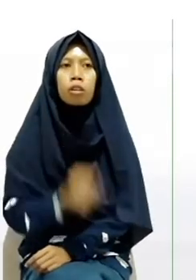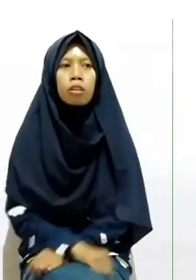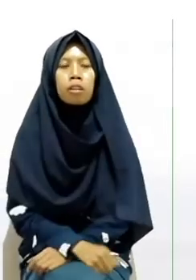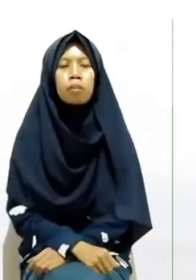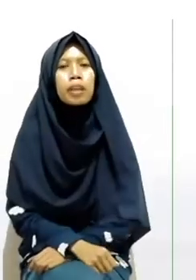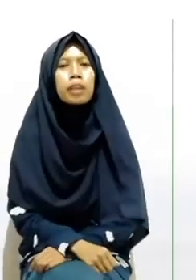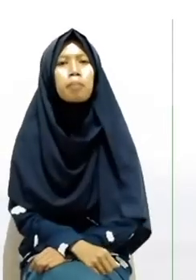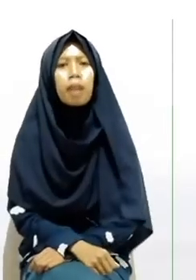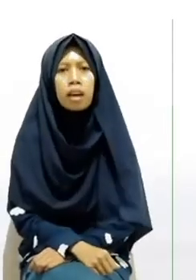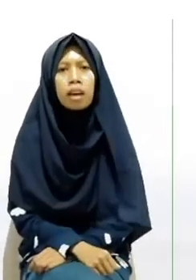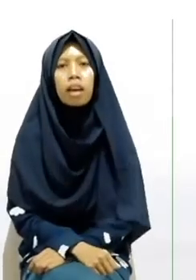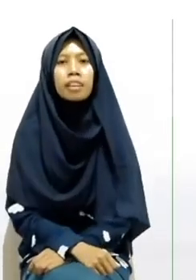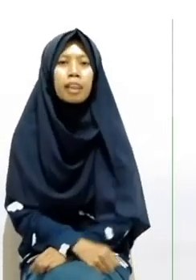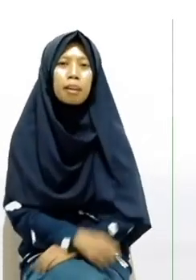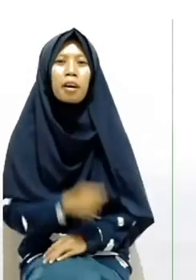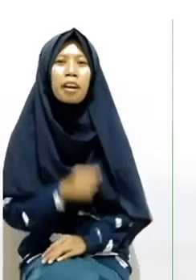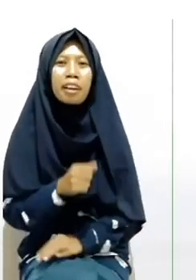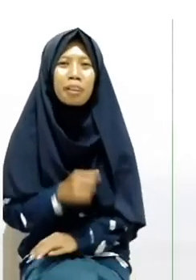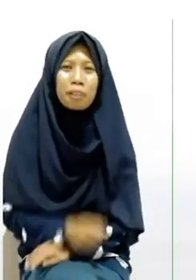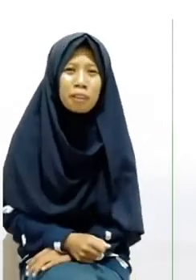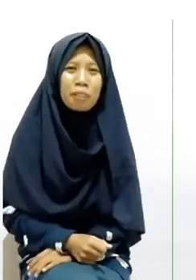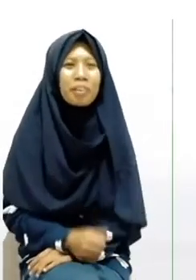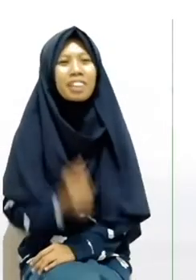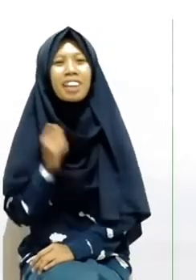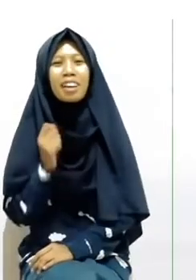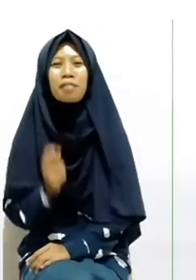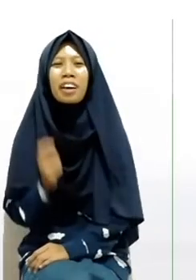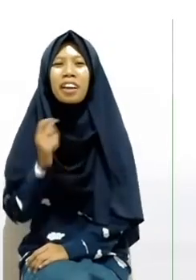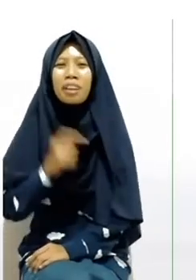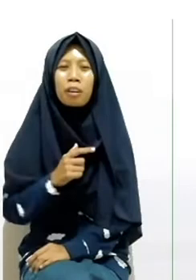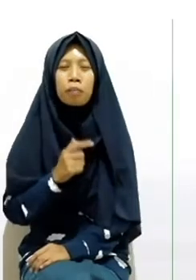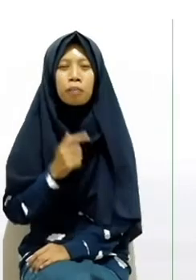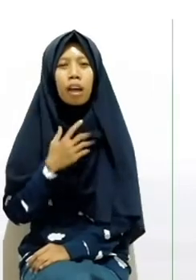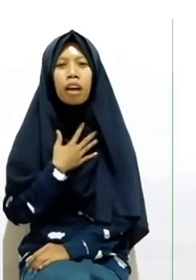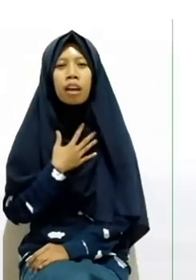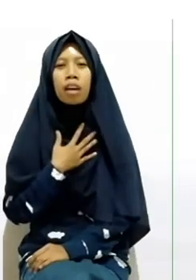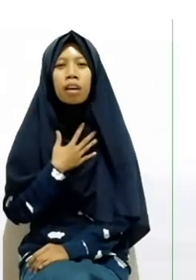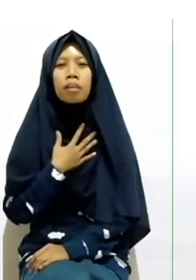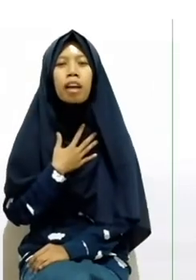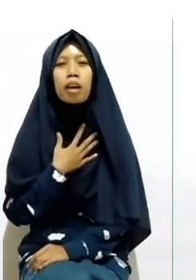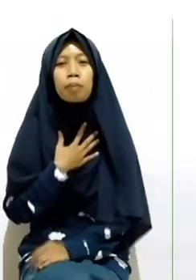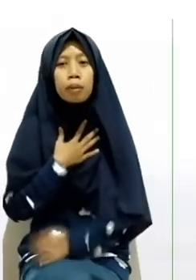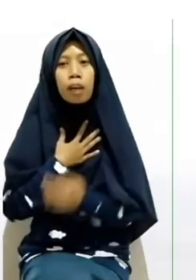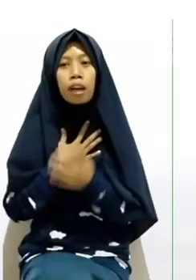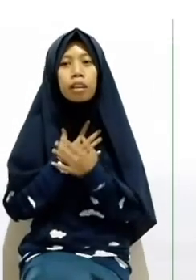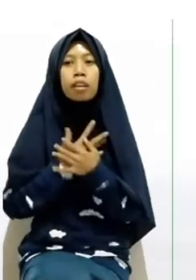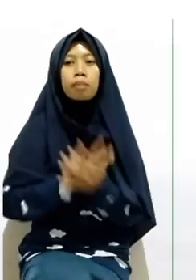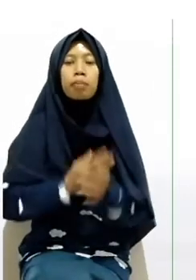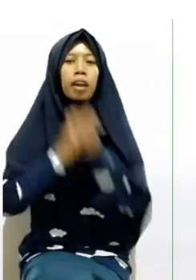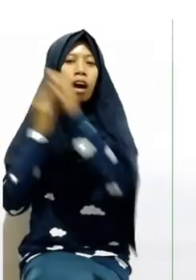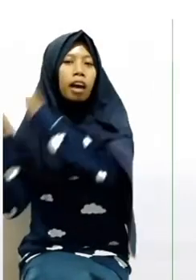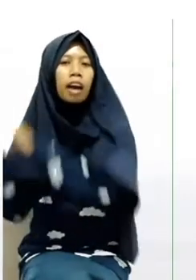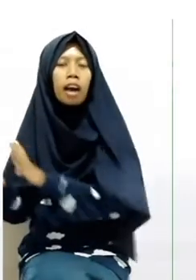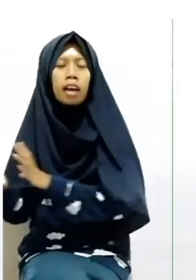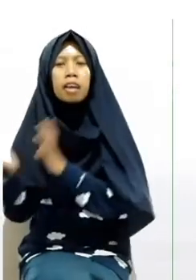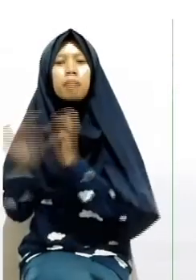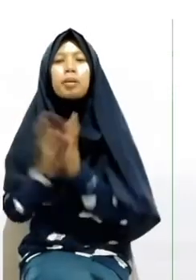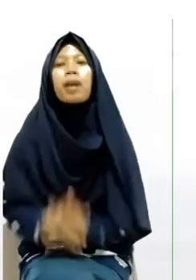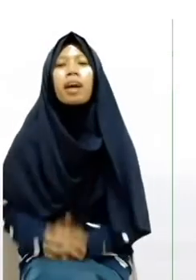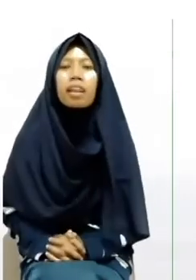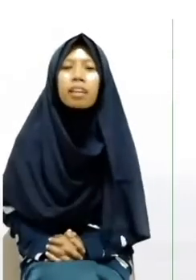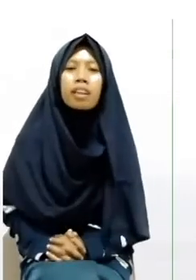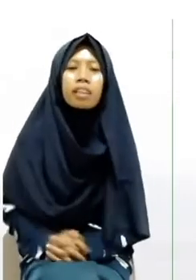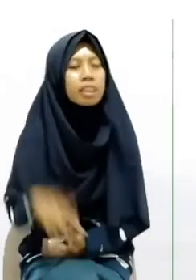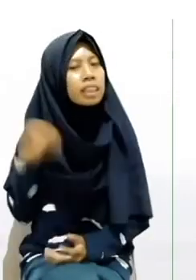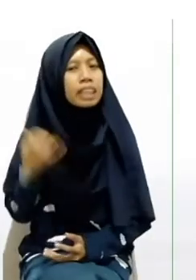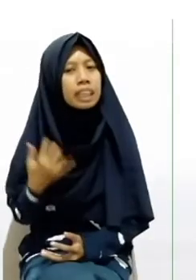ketok bima-x mualaikum Assalamualaikum Nah karena Bima di belakang